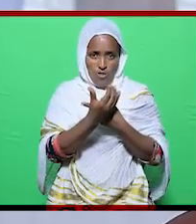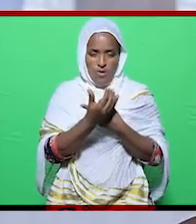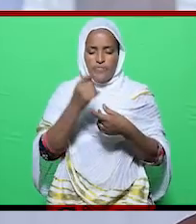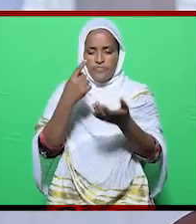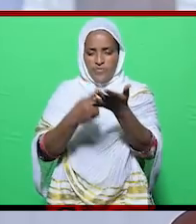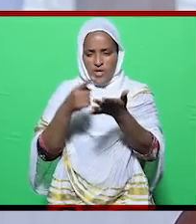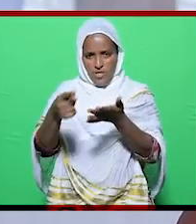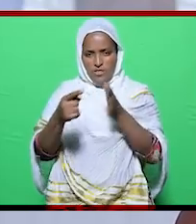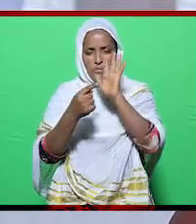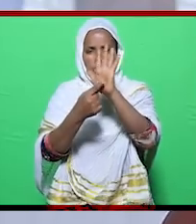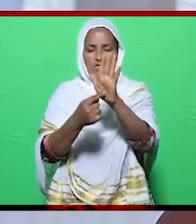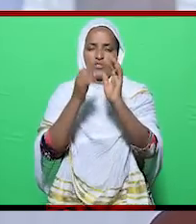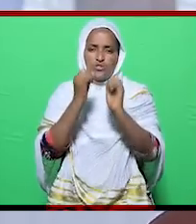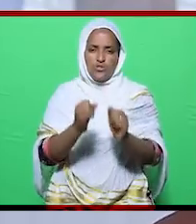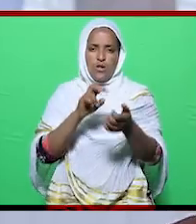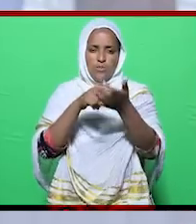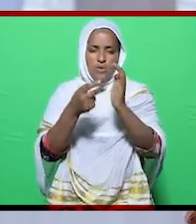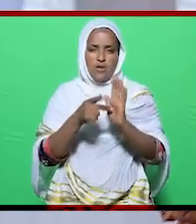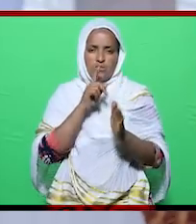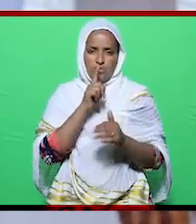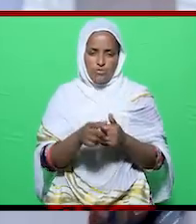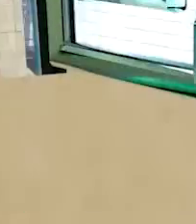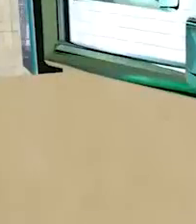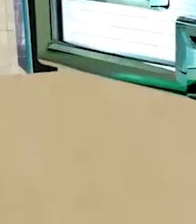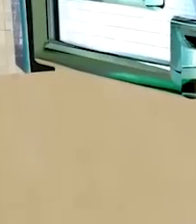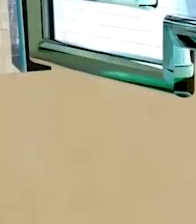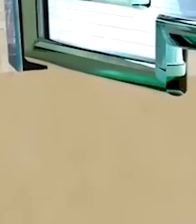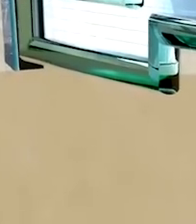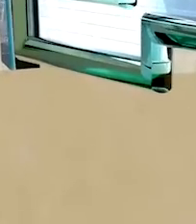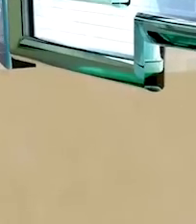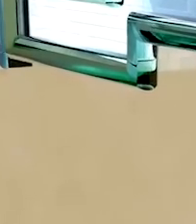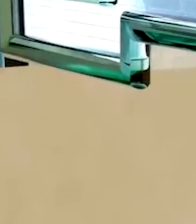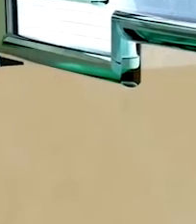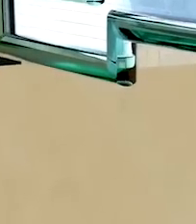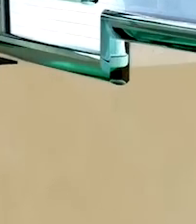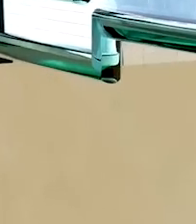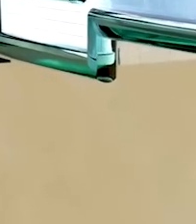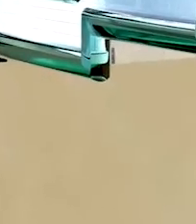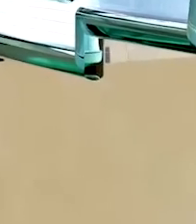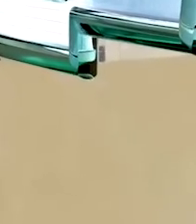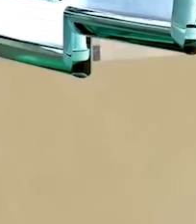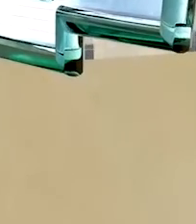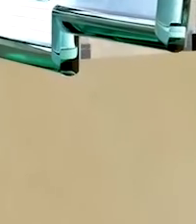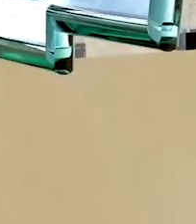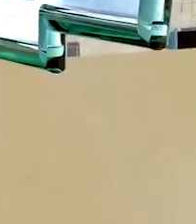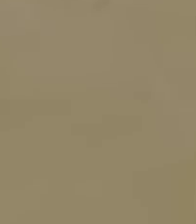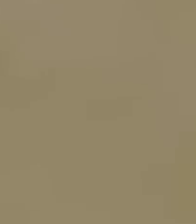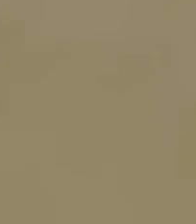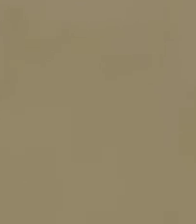የሚያደርግ ከሆነ እነዛን ማሳየት ይችላል ማለት ነው። አምላኬ